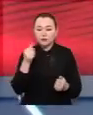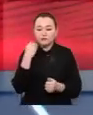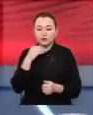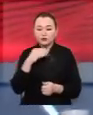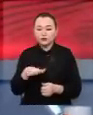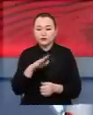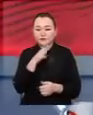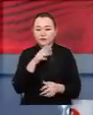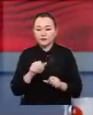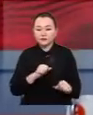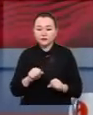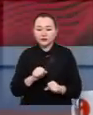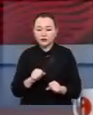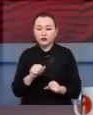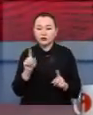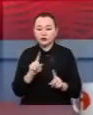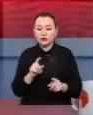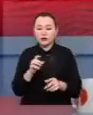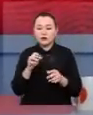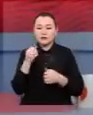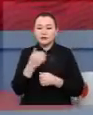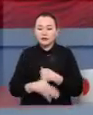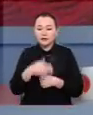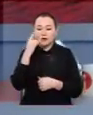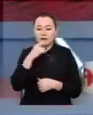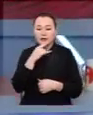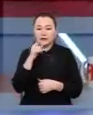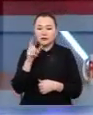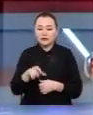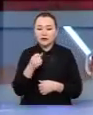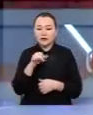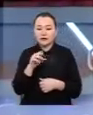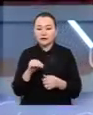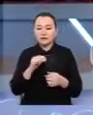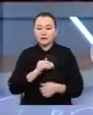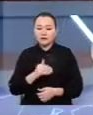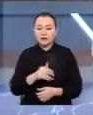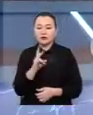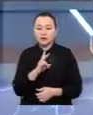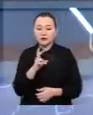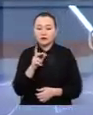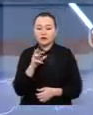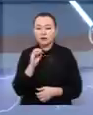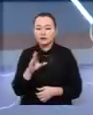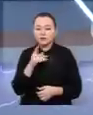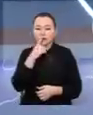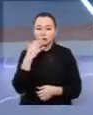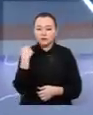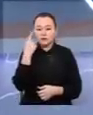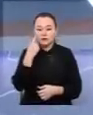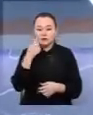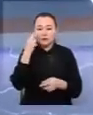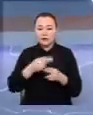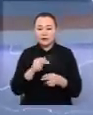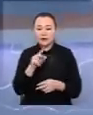Турции во время землетрясения. О том, что в эпицентре оказался казахстанский IT-предприниматель Мирболат Курмашев, накануне сообщил его брат